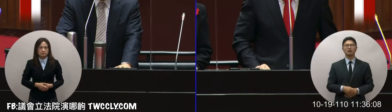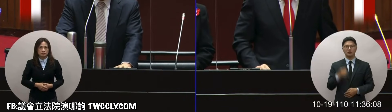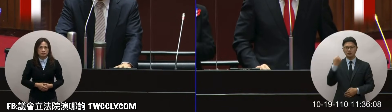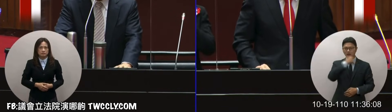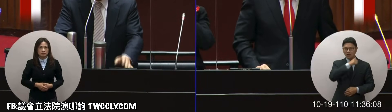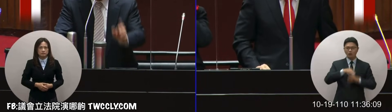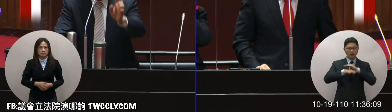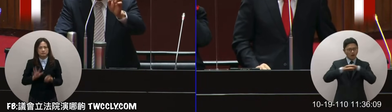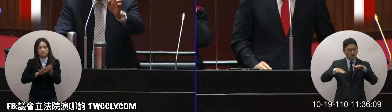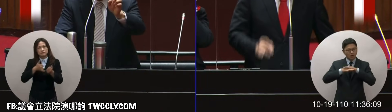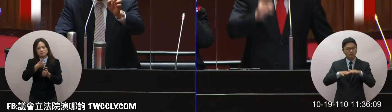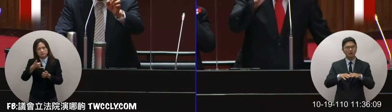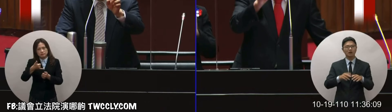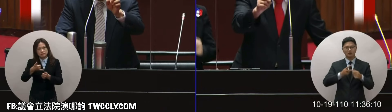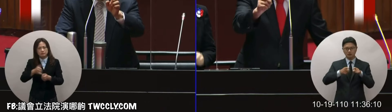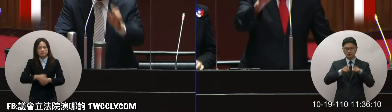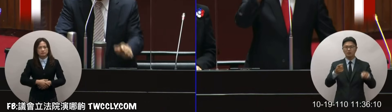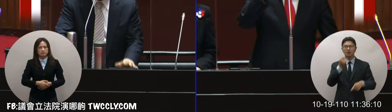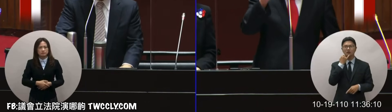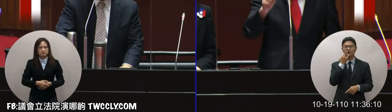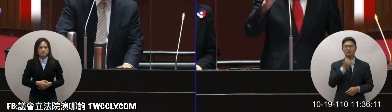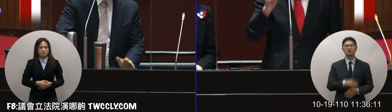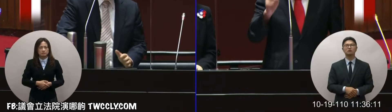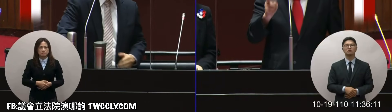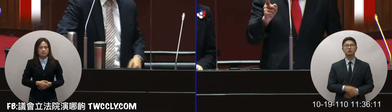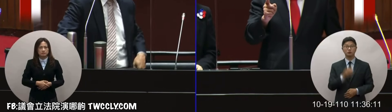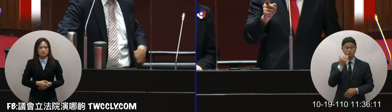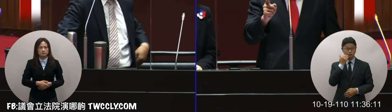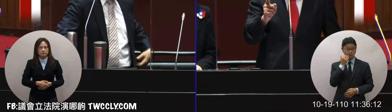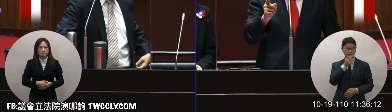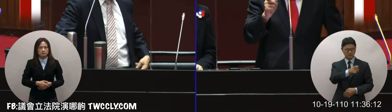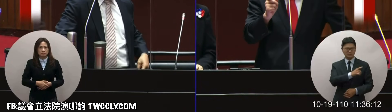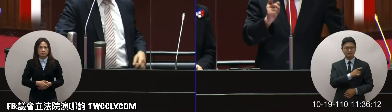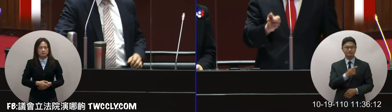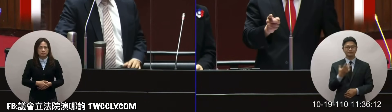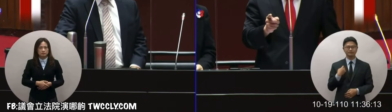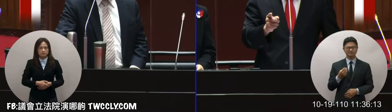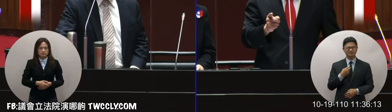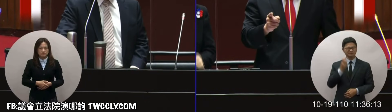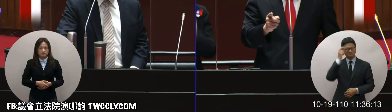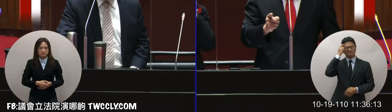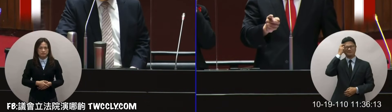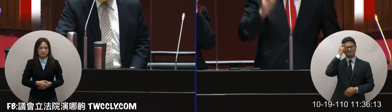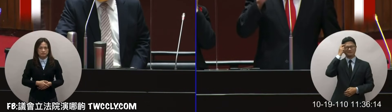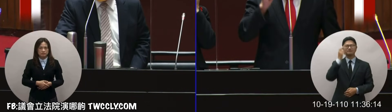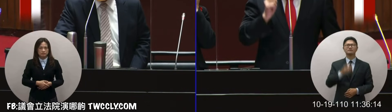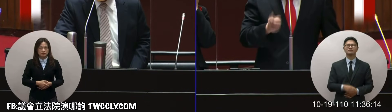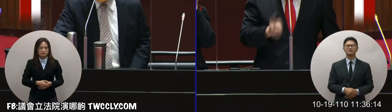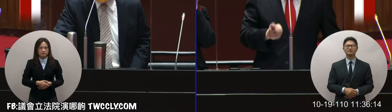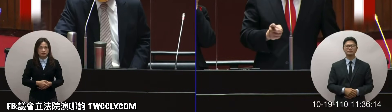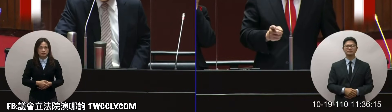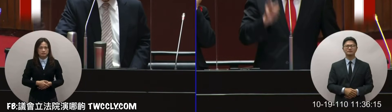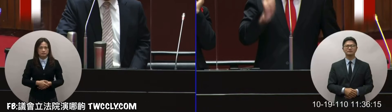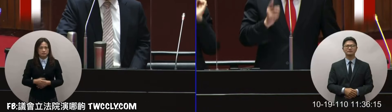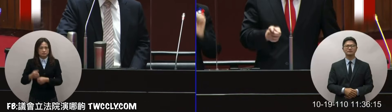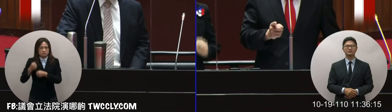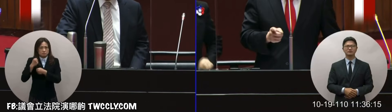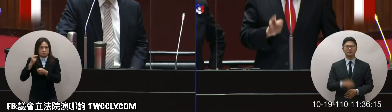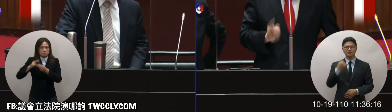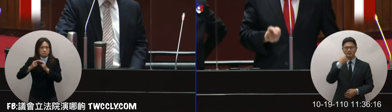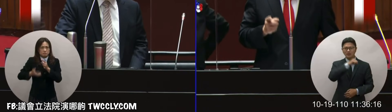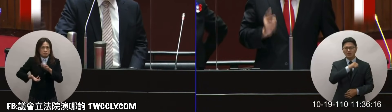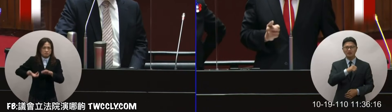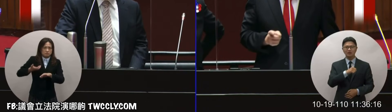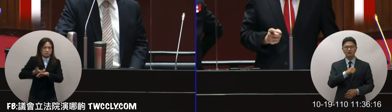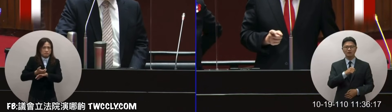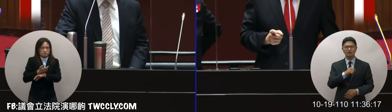平。院长，如果你要继续这样子穷兵黩武， 穷兵黩武， 我们国家是不是能够